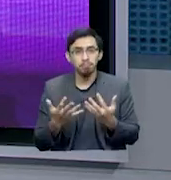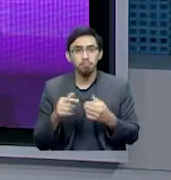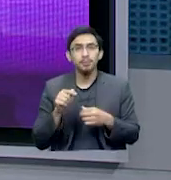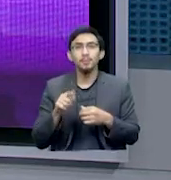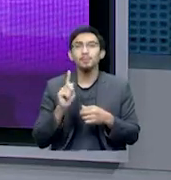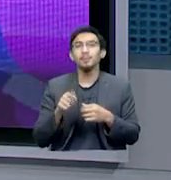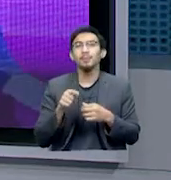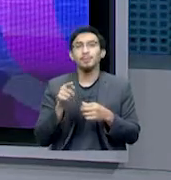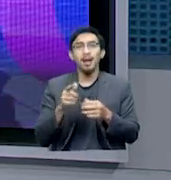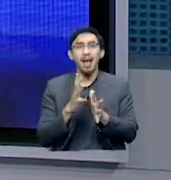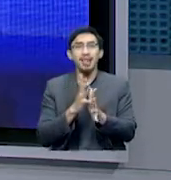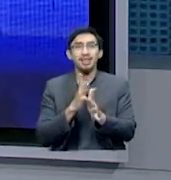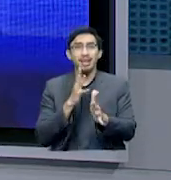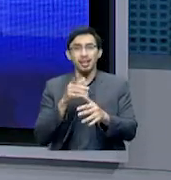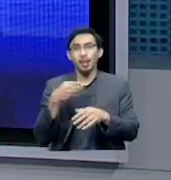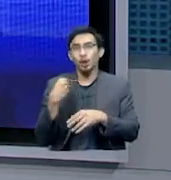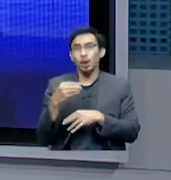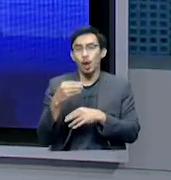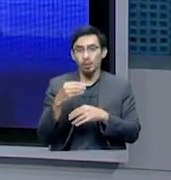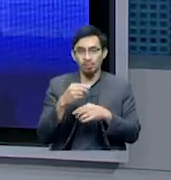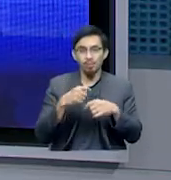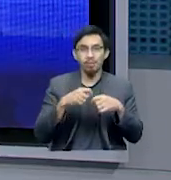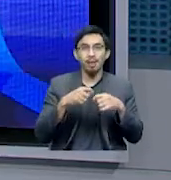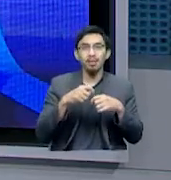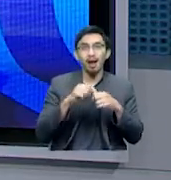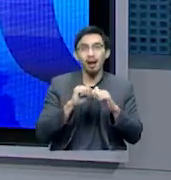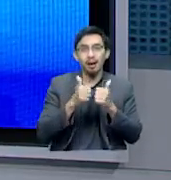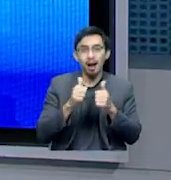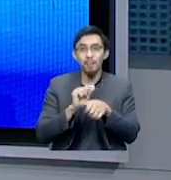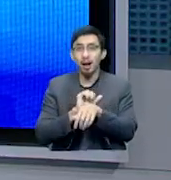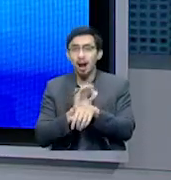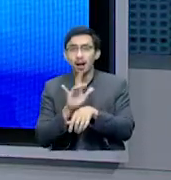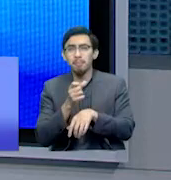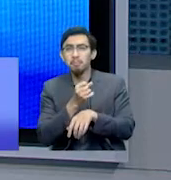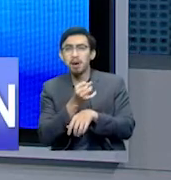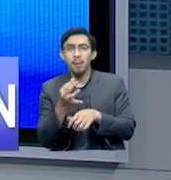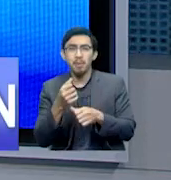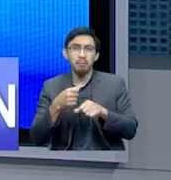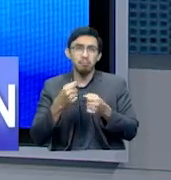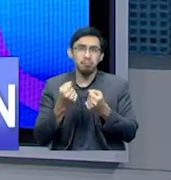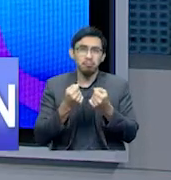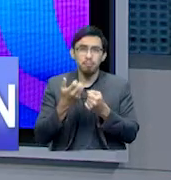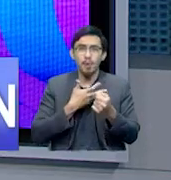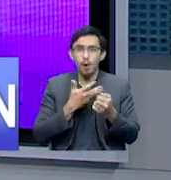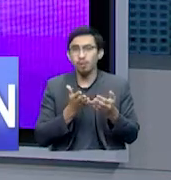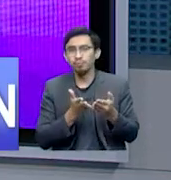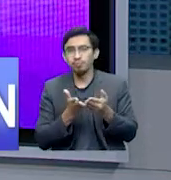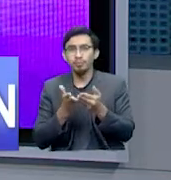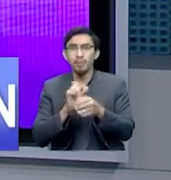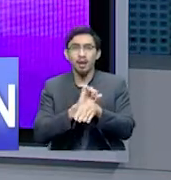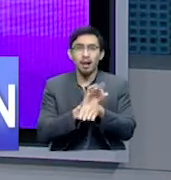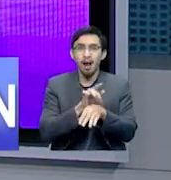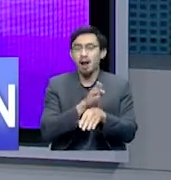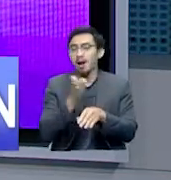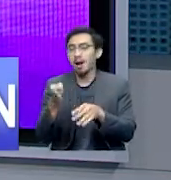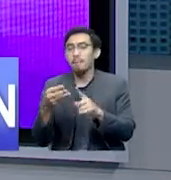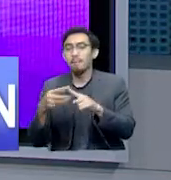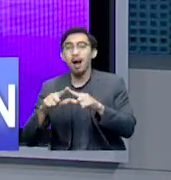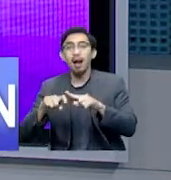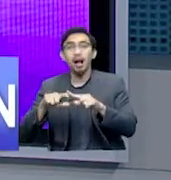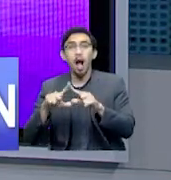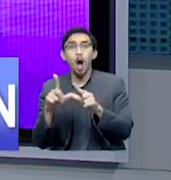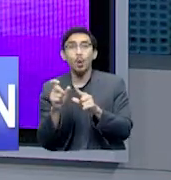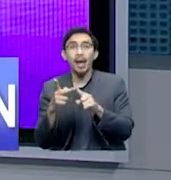itu, memecah antrian di jalur tol Tangerang Merak, sejumlah kendaraan yang hendak menyeberang dari Merak menuju Bakauheni, sebagian